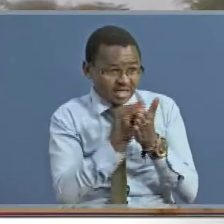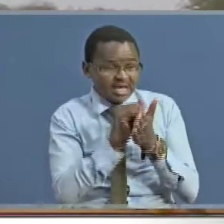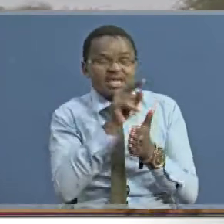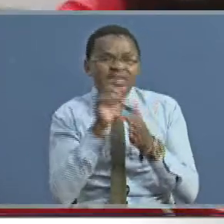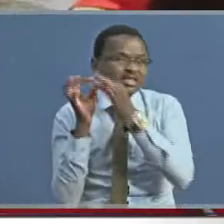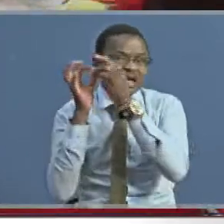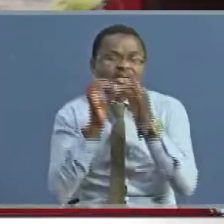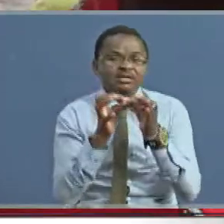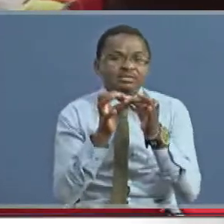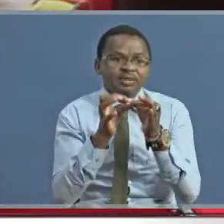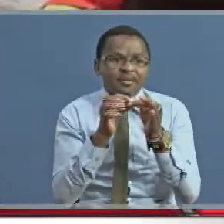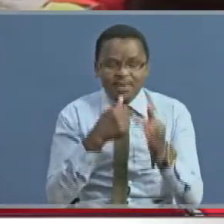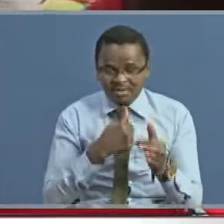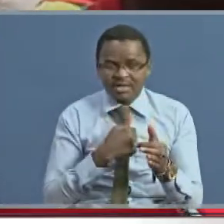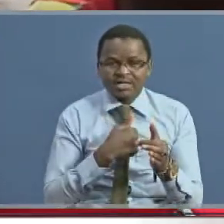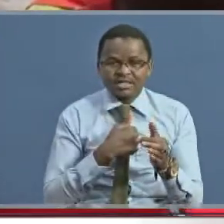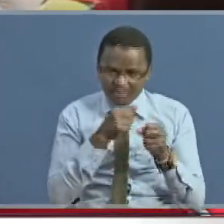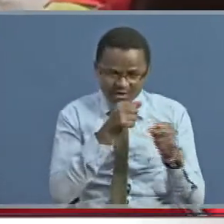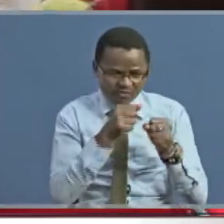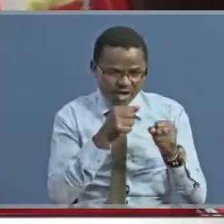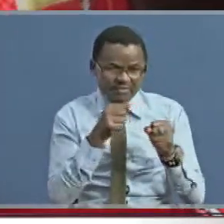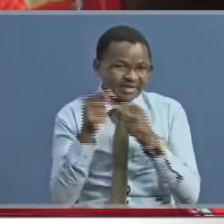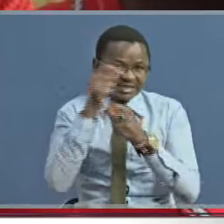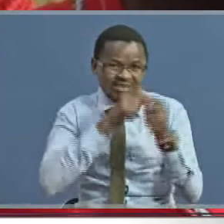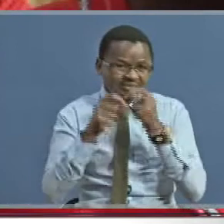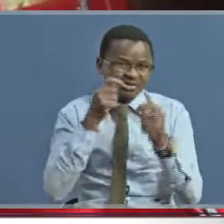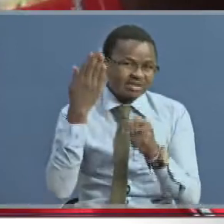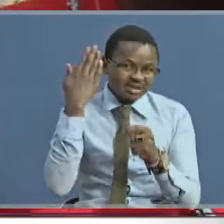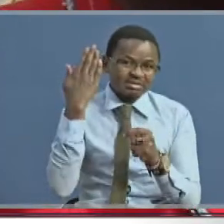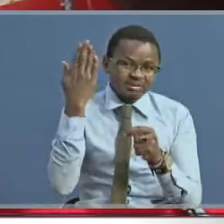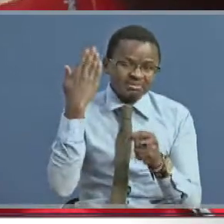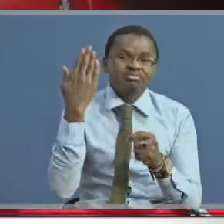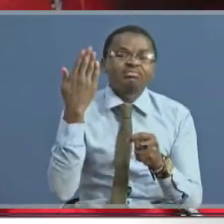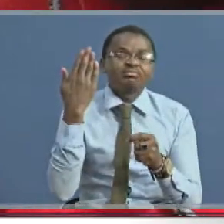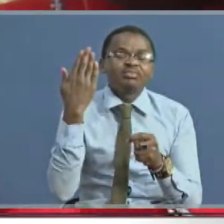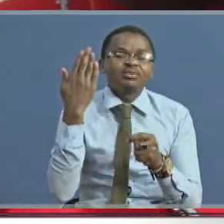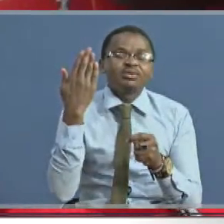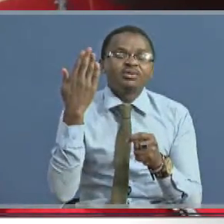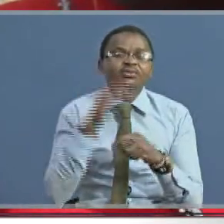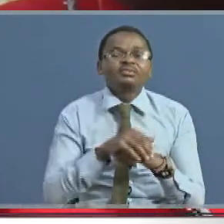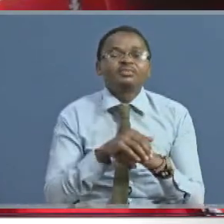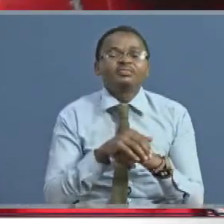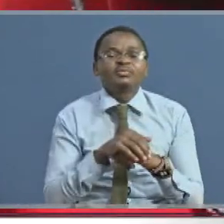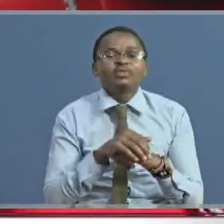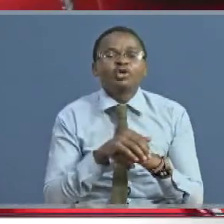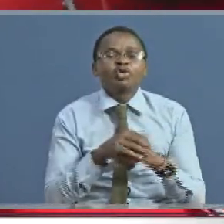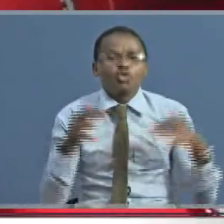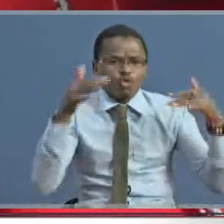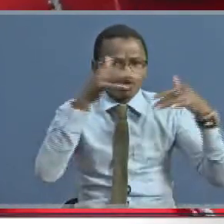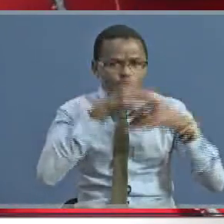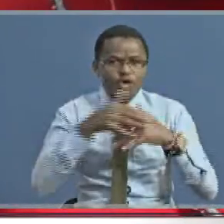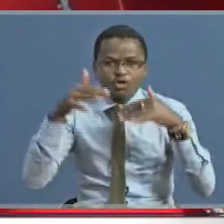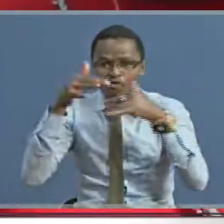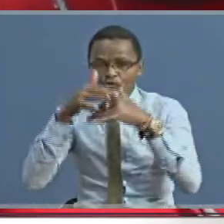this culture. Tumeweka kupambana na tamaduni ambazo zimepitwa na wakati. Ni kujumuisha